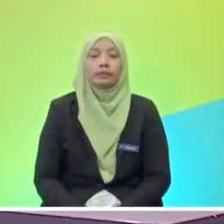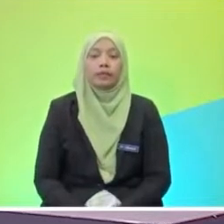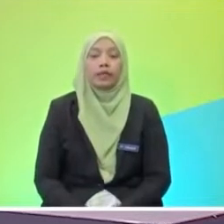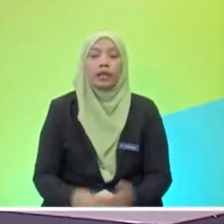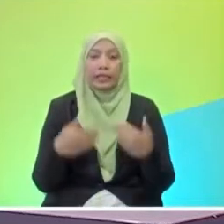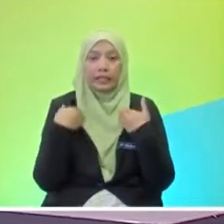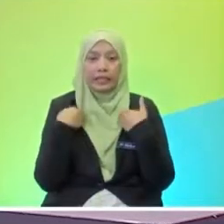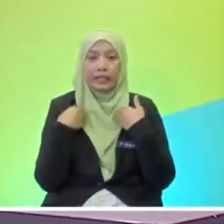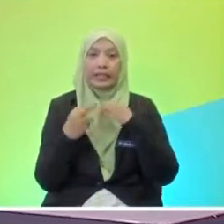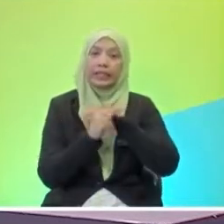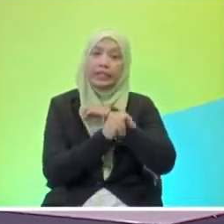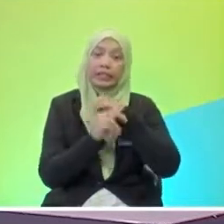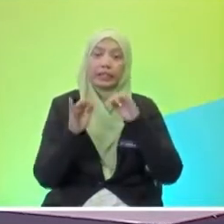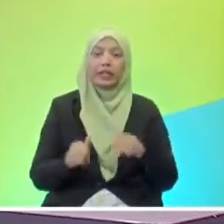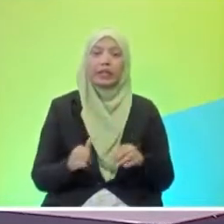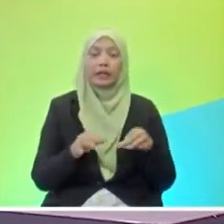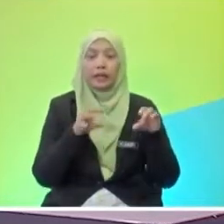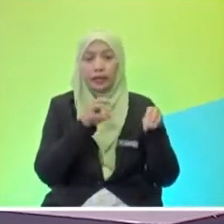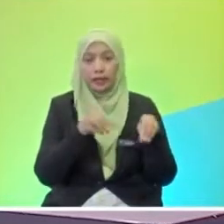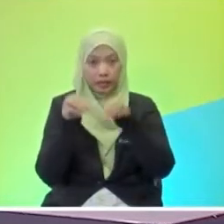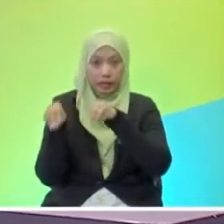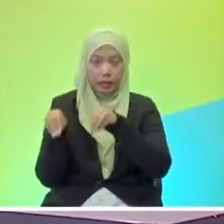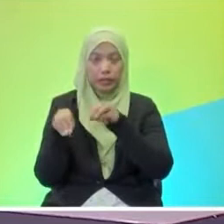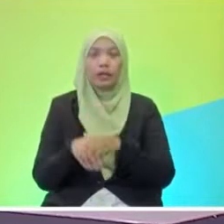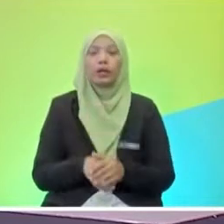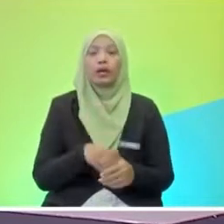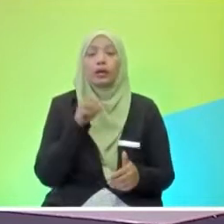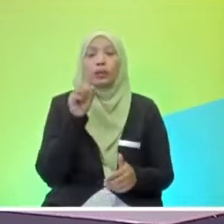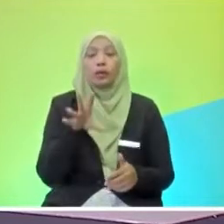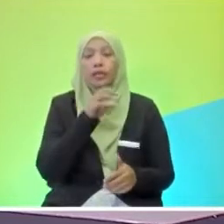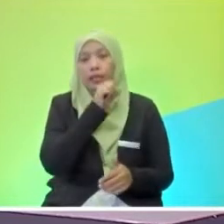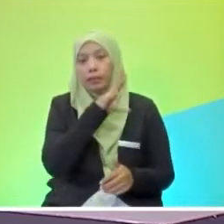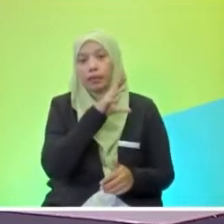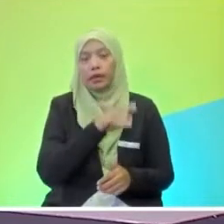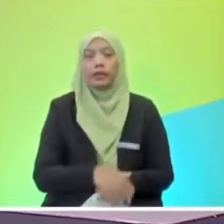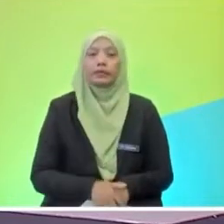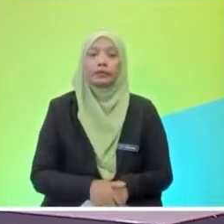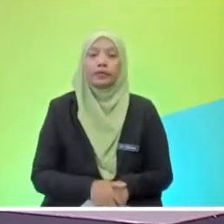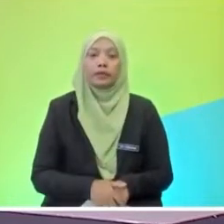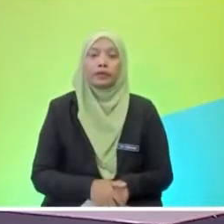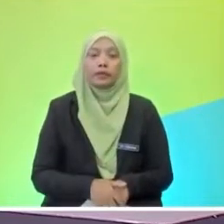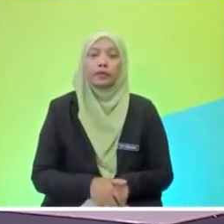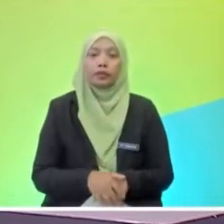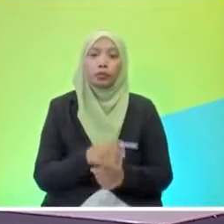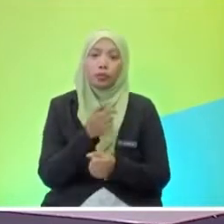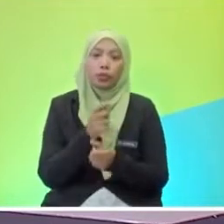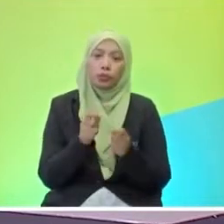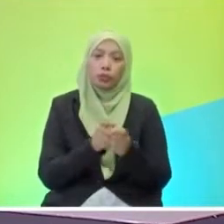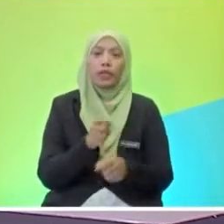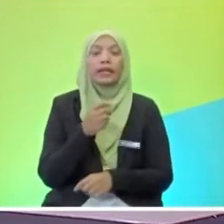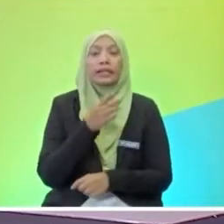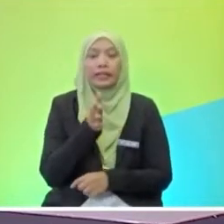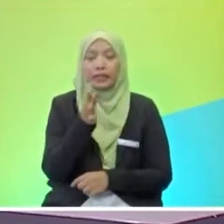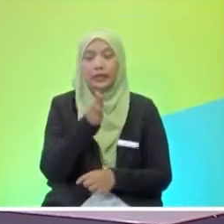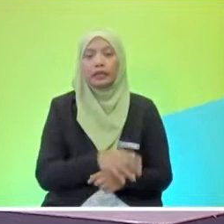negeri-negeri yang dia sudah asingkan nak buang sampah tuh tulah-tula ikan kita Taklim masukkan sekali kita asing